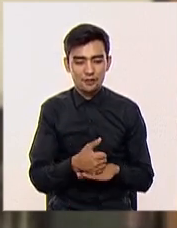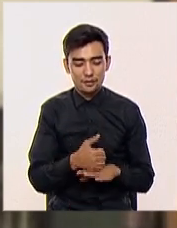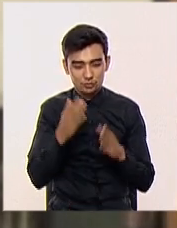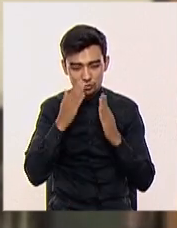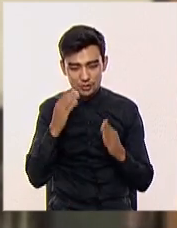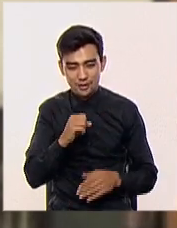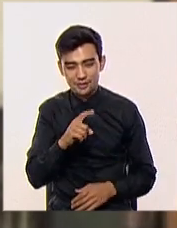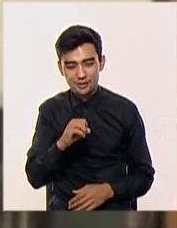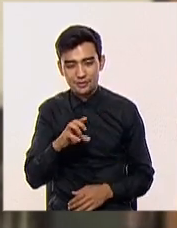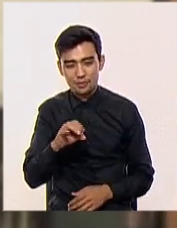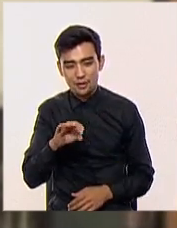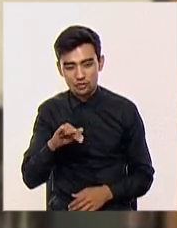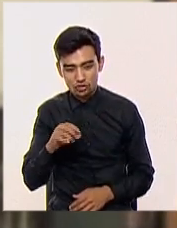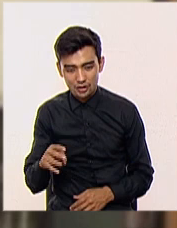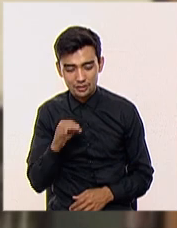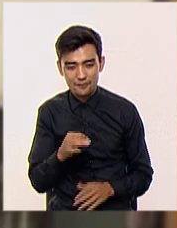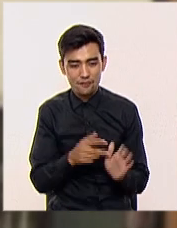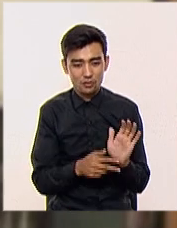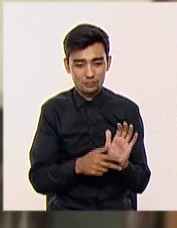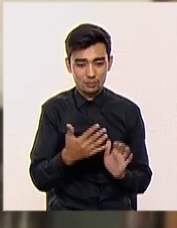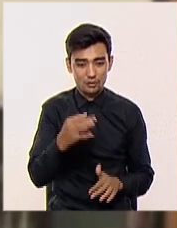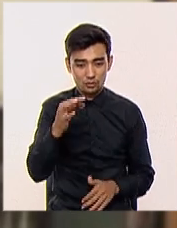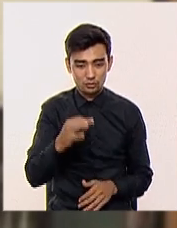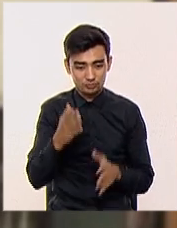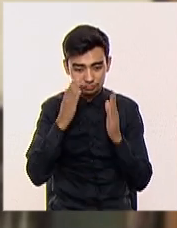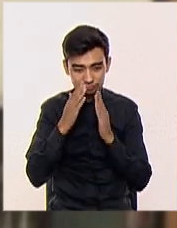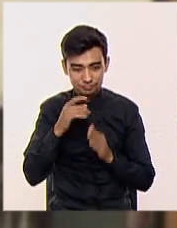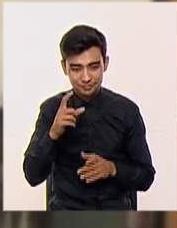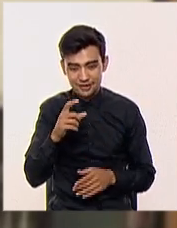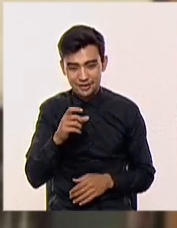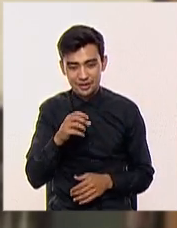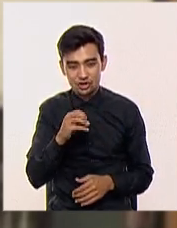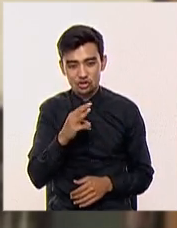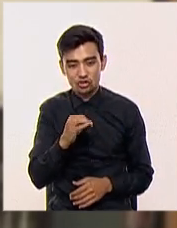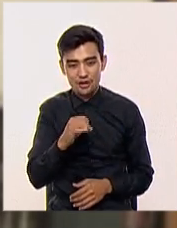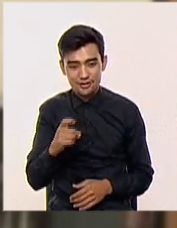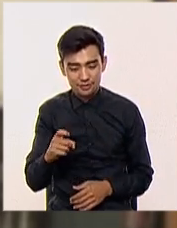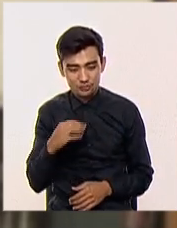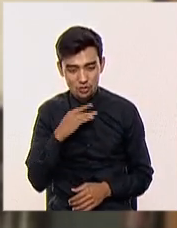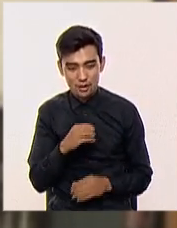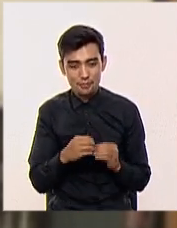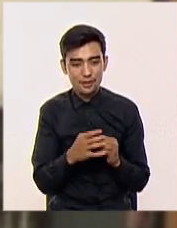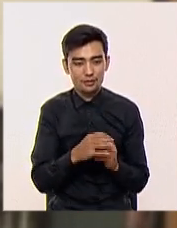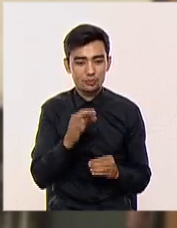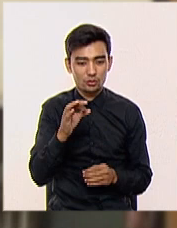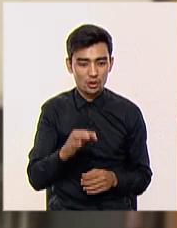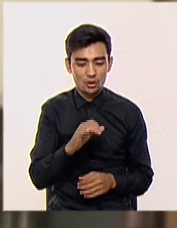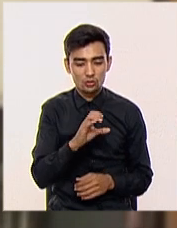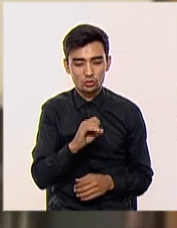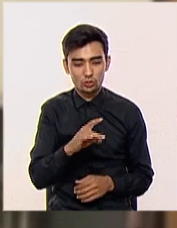мусульман Азербайджана, там же 85% мусульман в Азербайджане, они шииты, и около 15%